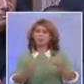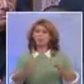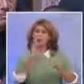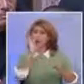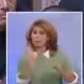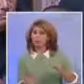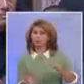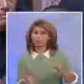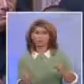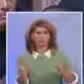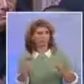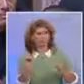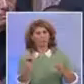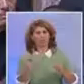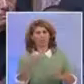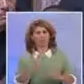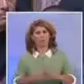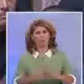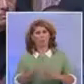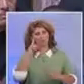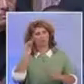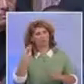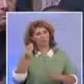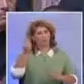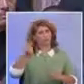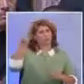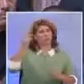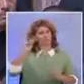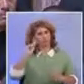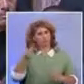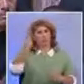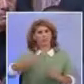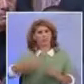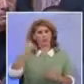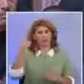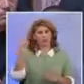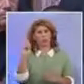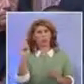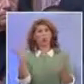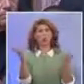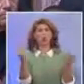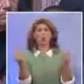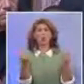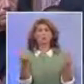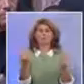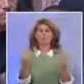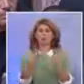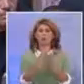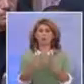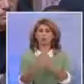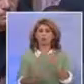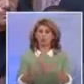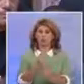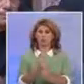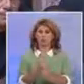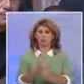πραγματικότητα και δεν είναι απλώς εφεύρημα του ελληνικού ρομαντισμού του 19ου αιώνα. Προς